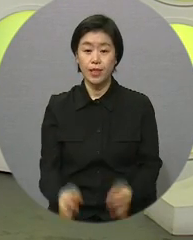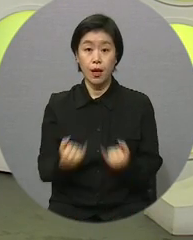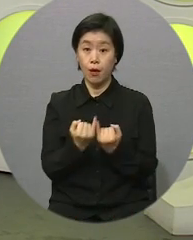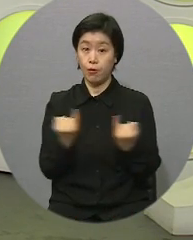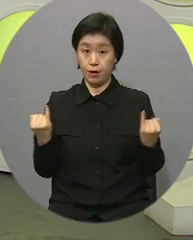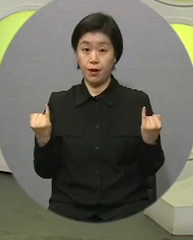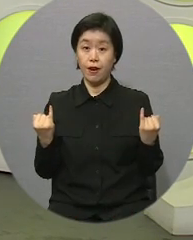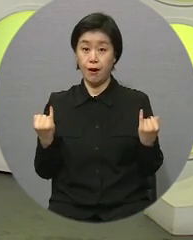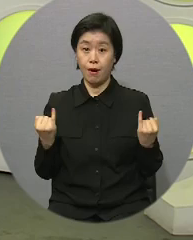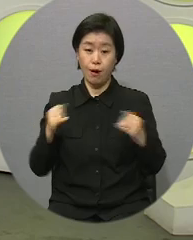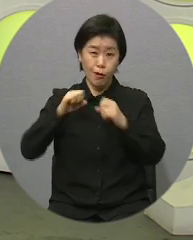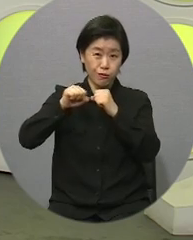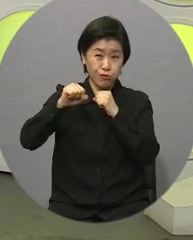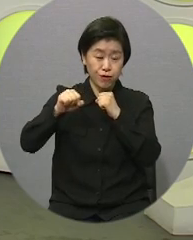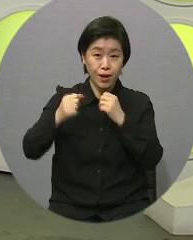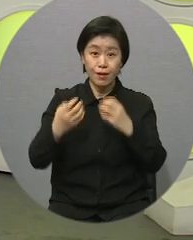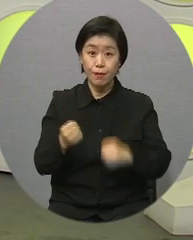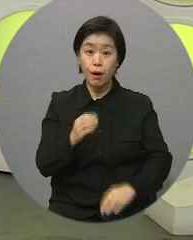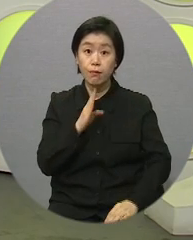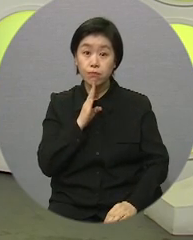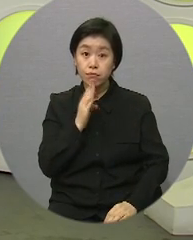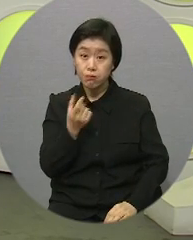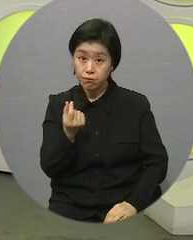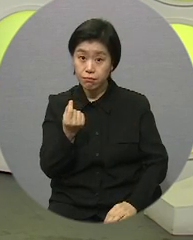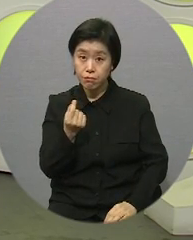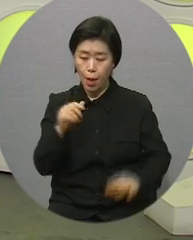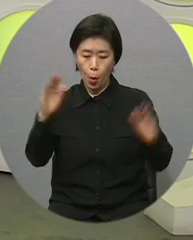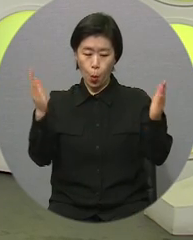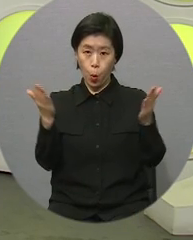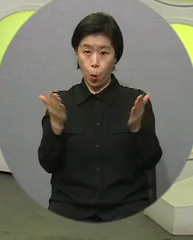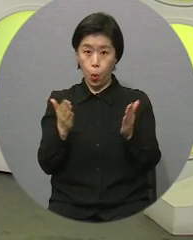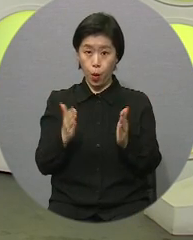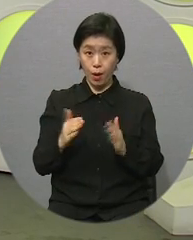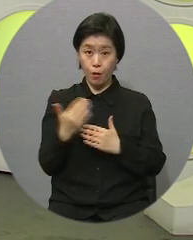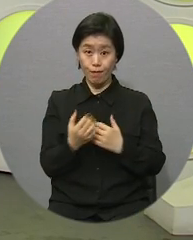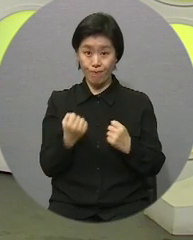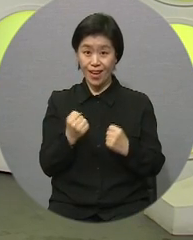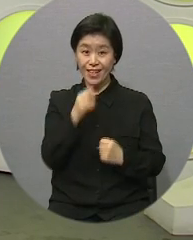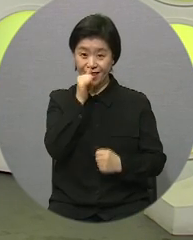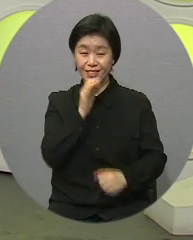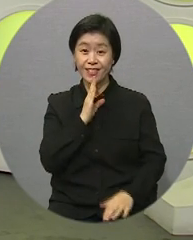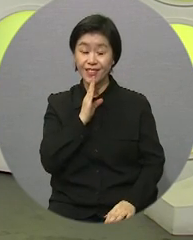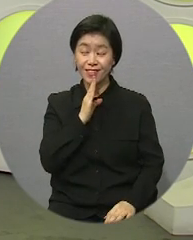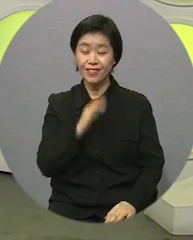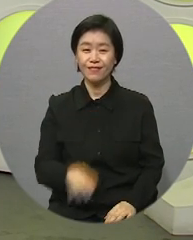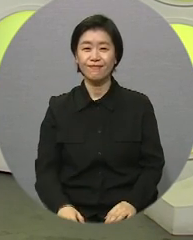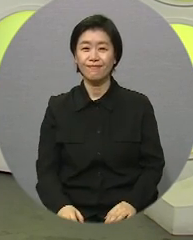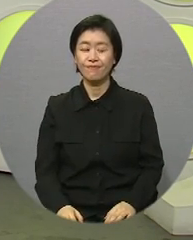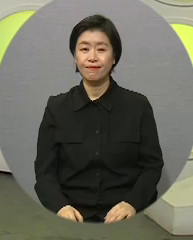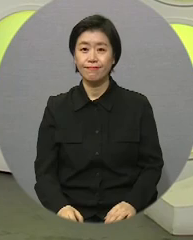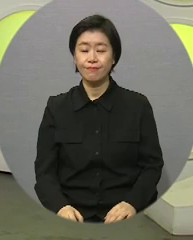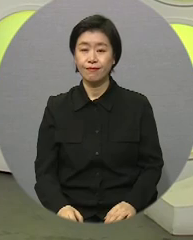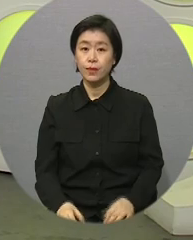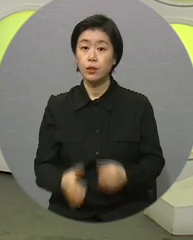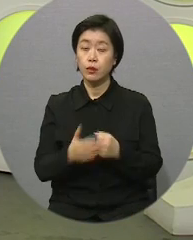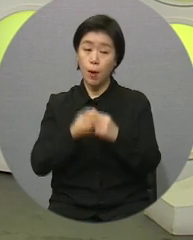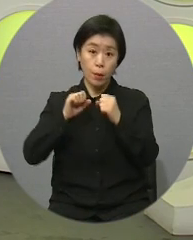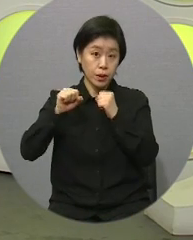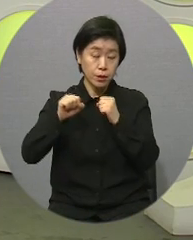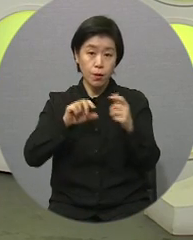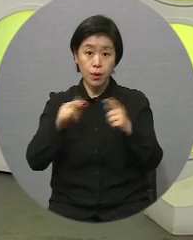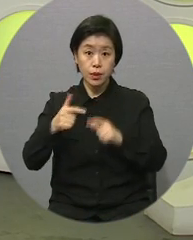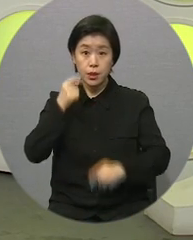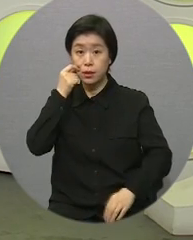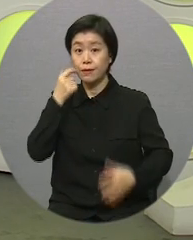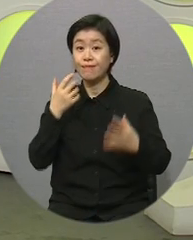여자들도 복싱으로 다이어트도 많이 하고네 그런 프로그램이 많이 생겨 가지고 상당히 그런 데에도